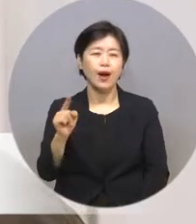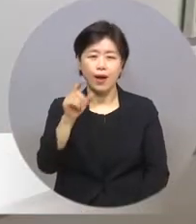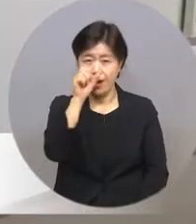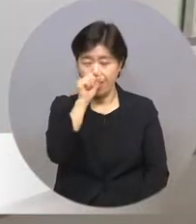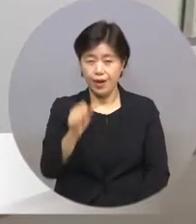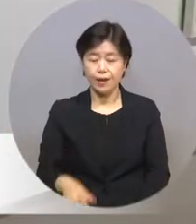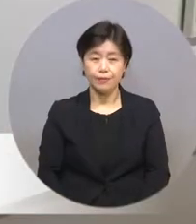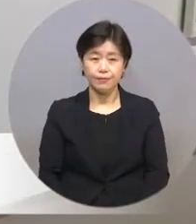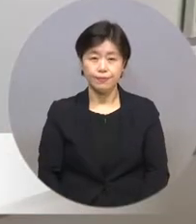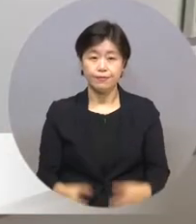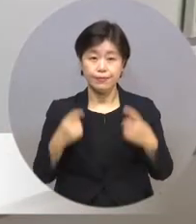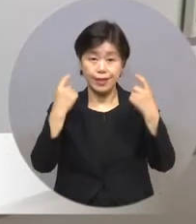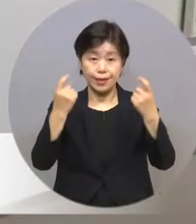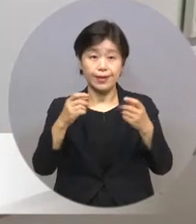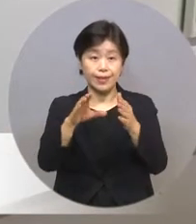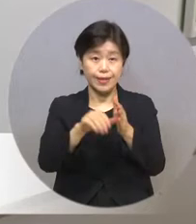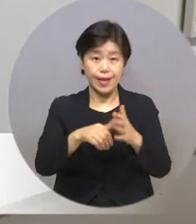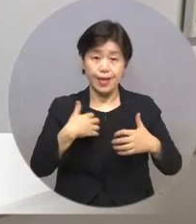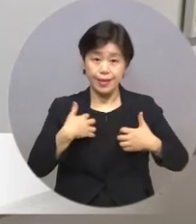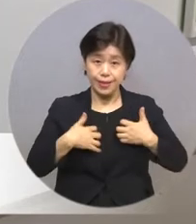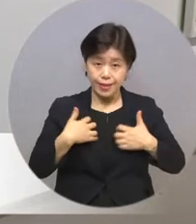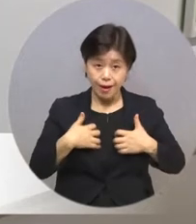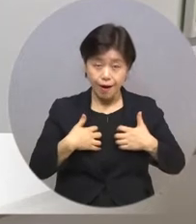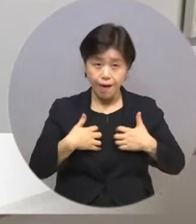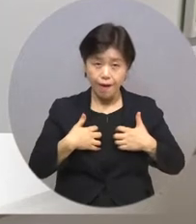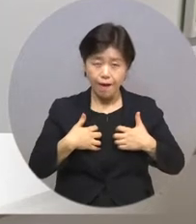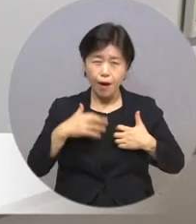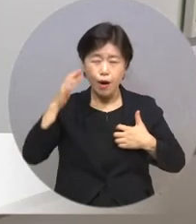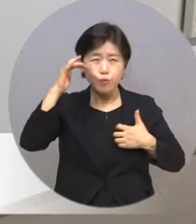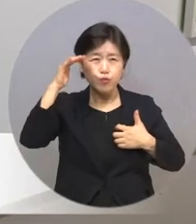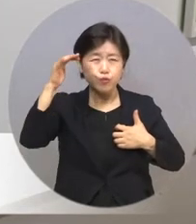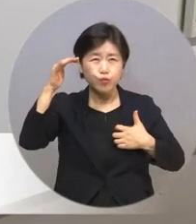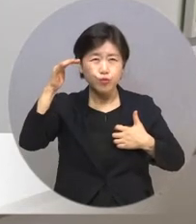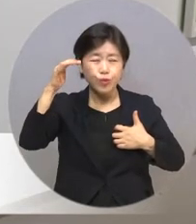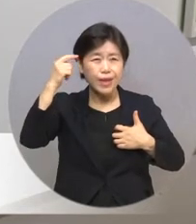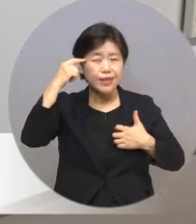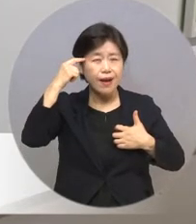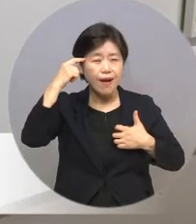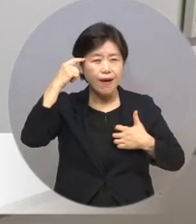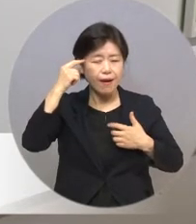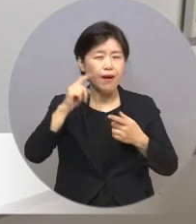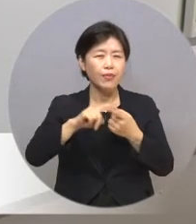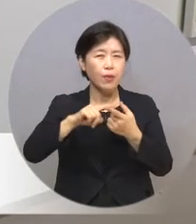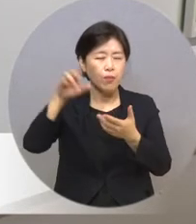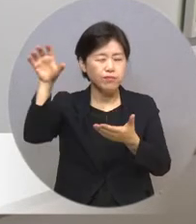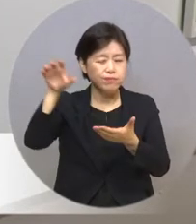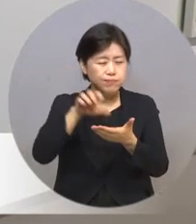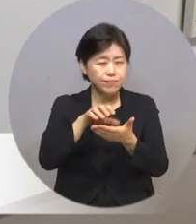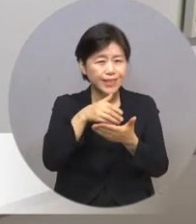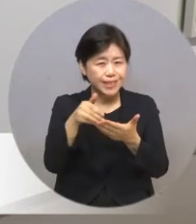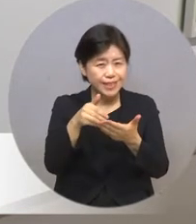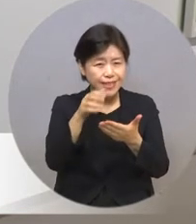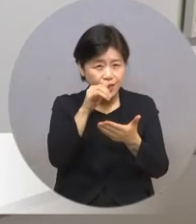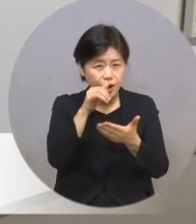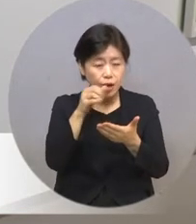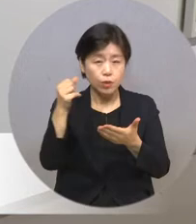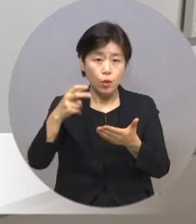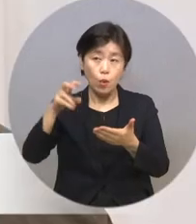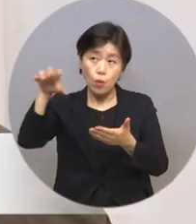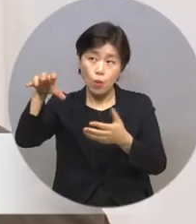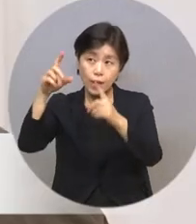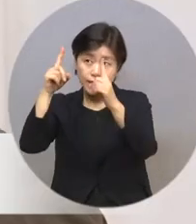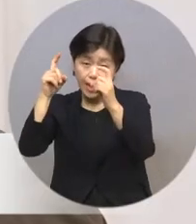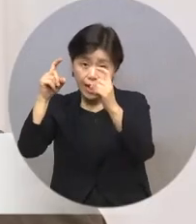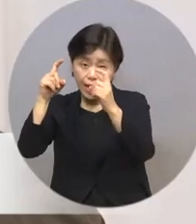했습니다 여행하면서 즐겼던 그때 그 장면들을 생각하면서 거기서 촬영했던 사진들이나